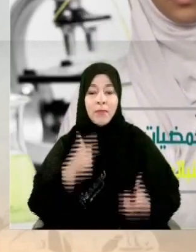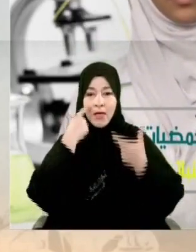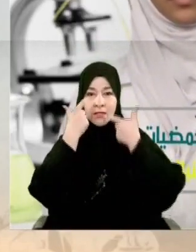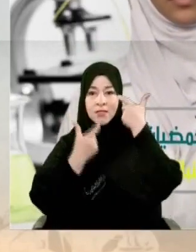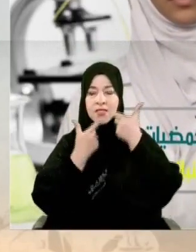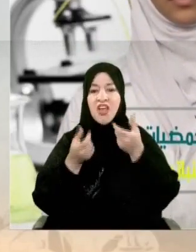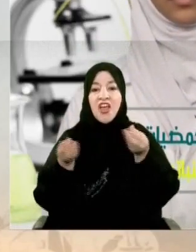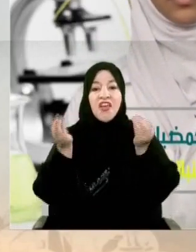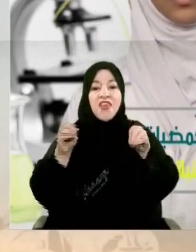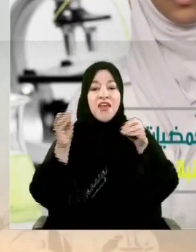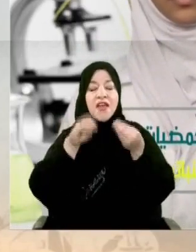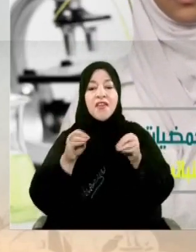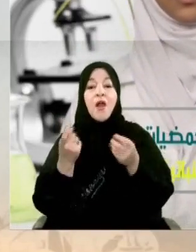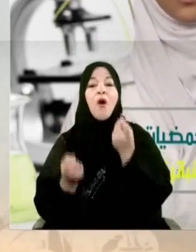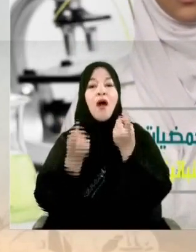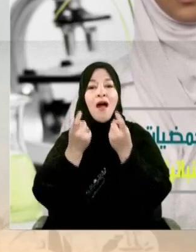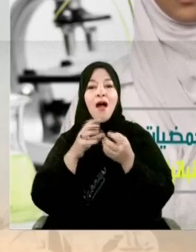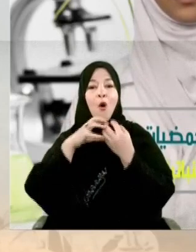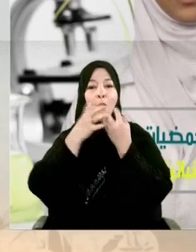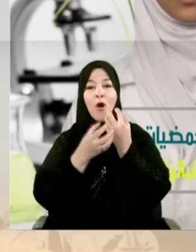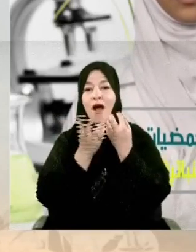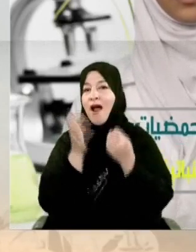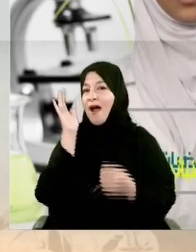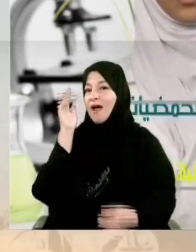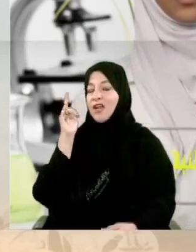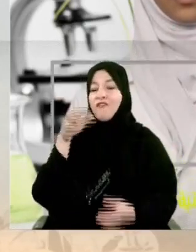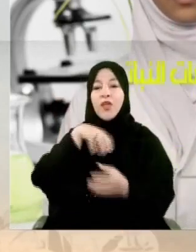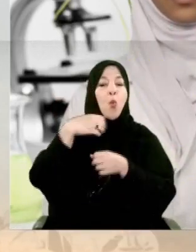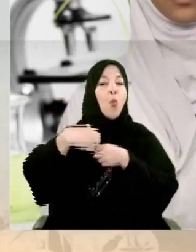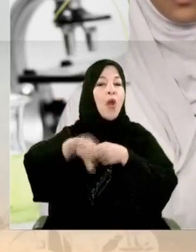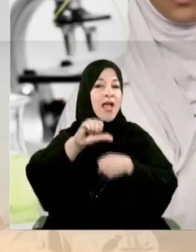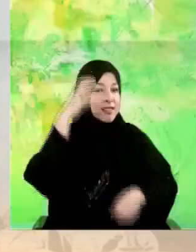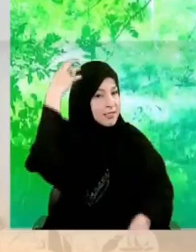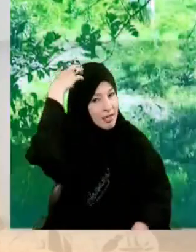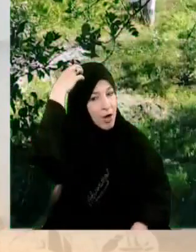لإصابات عديدة في نبات الصفرقل في منطقتنا،